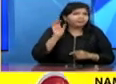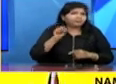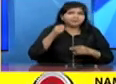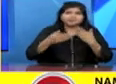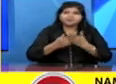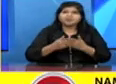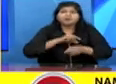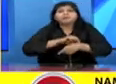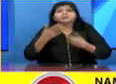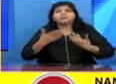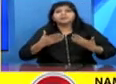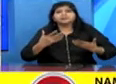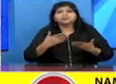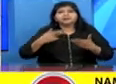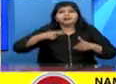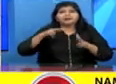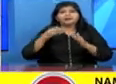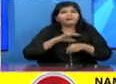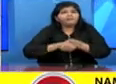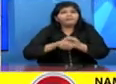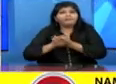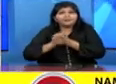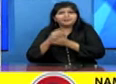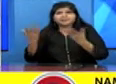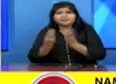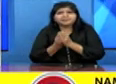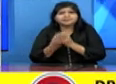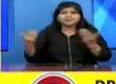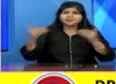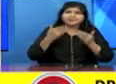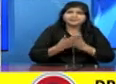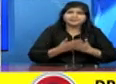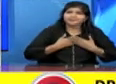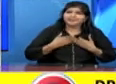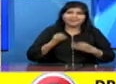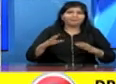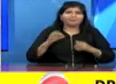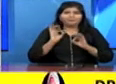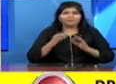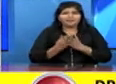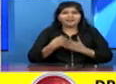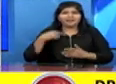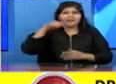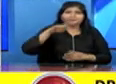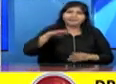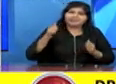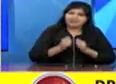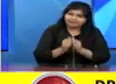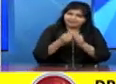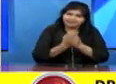अस्पतालों में बाकी आपके साथियों का मूड कैसा है, क्या है जरा। सबका मूड अपबीट है, आपका आशीर्वाद सबके साथ